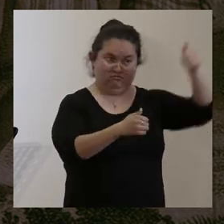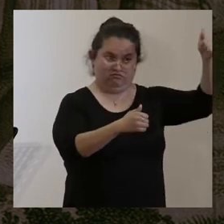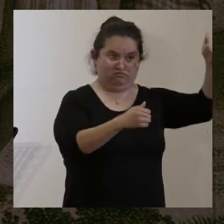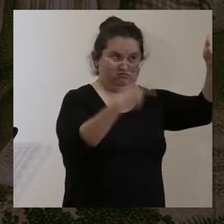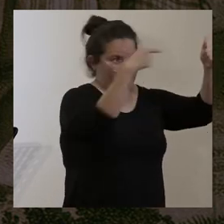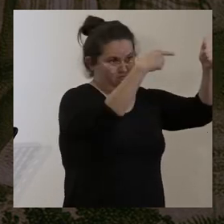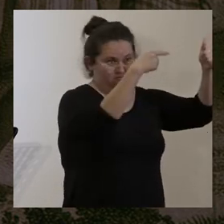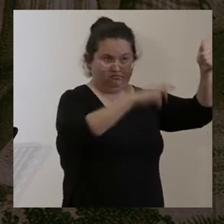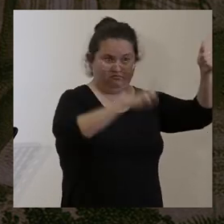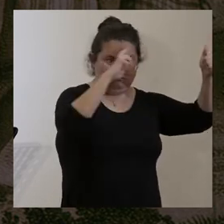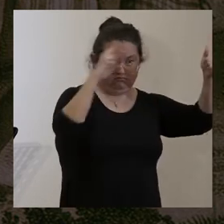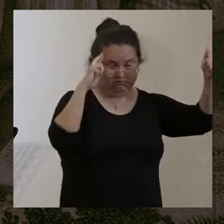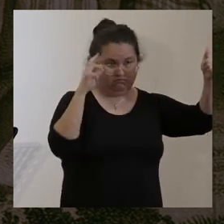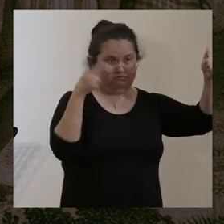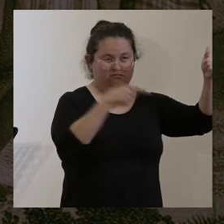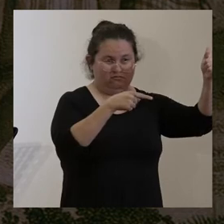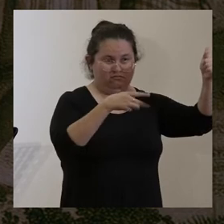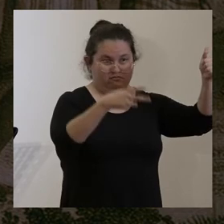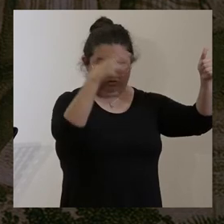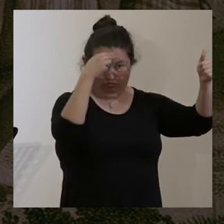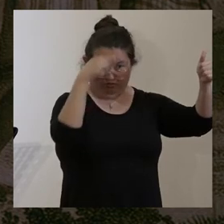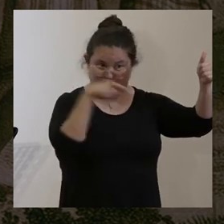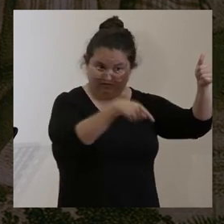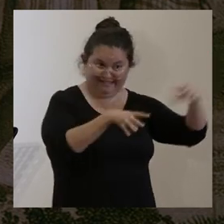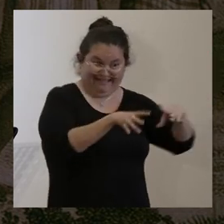lignage, le chef de sa parenté.